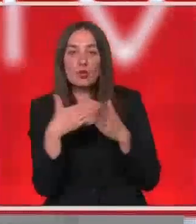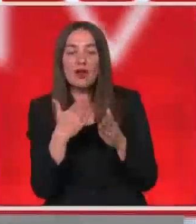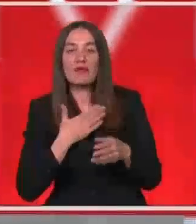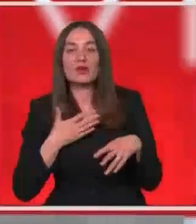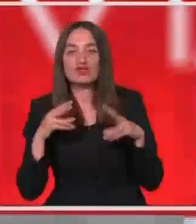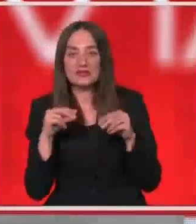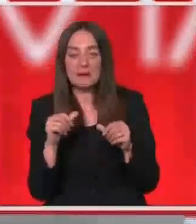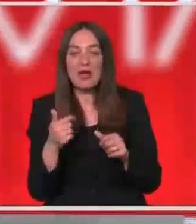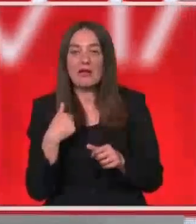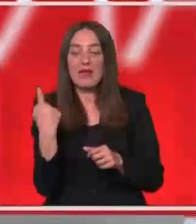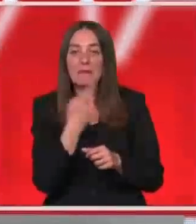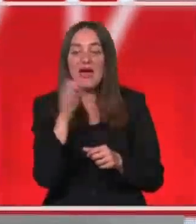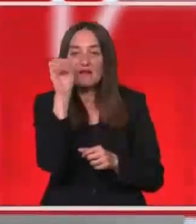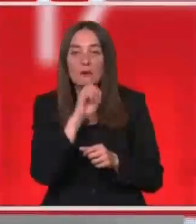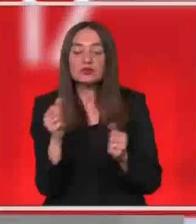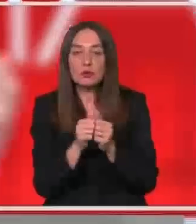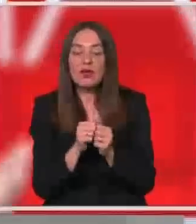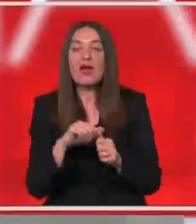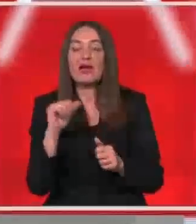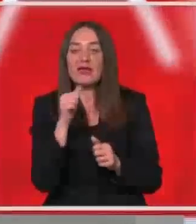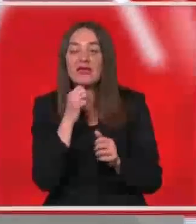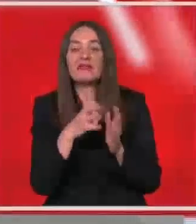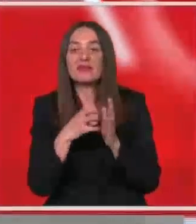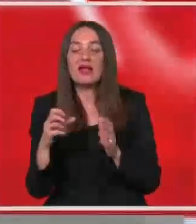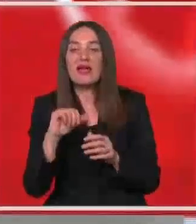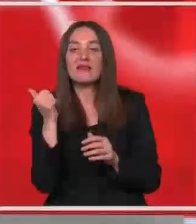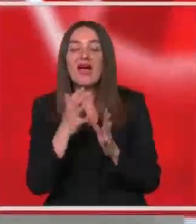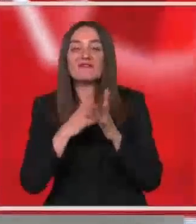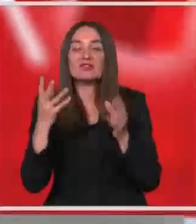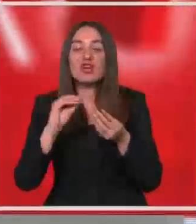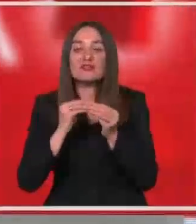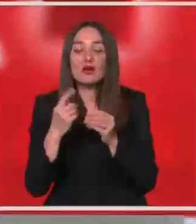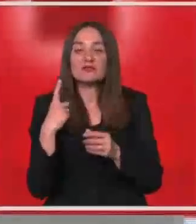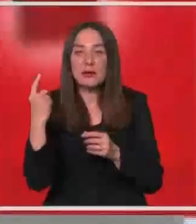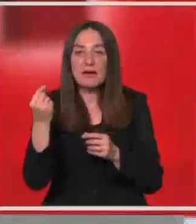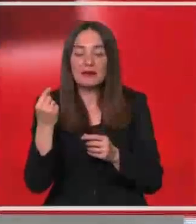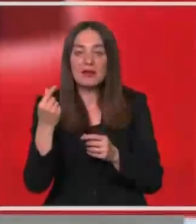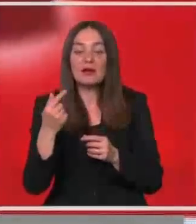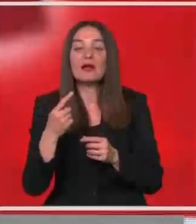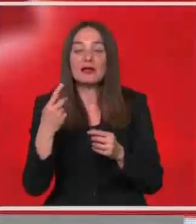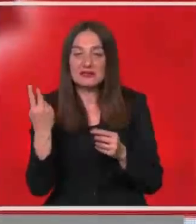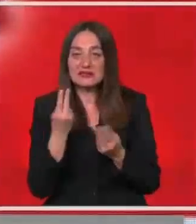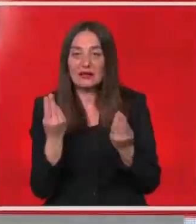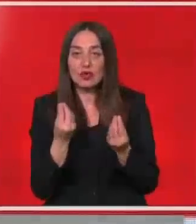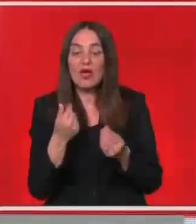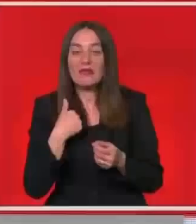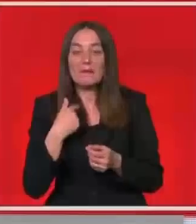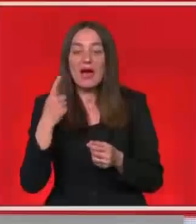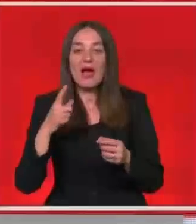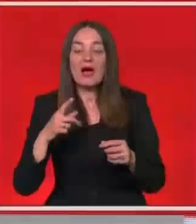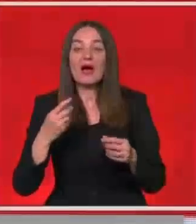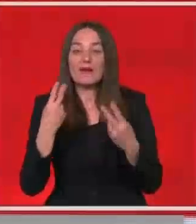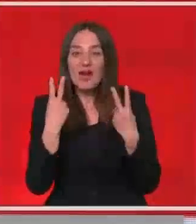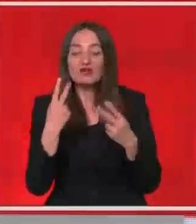zemlje. Nama je Evropska unija i dalje najveći trgovinski partner. Zato nam je bitno da Evropska unija bude živa,